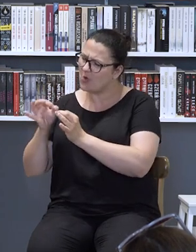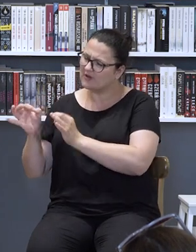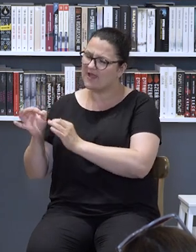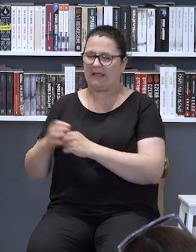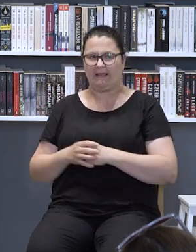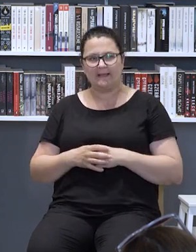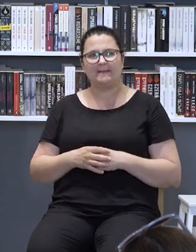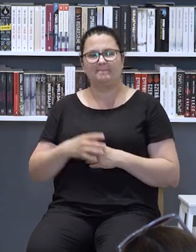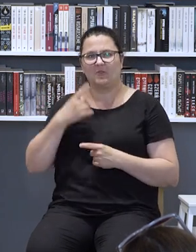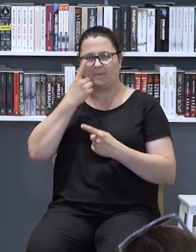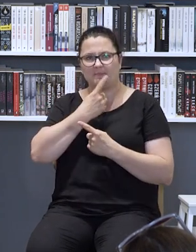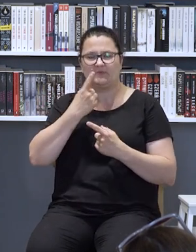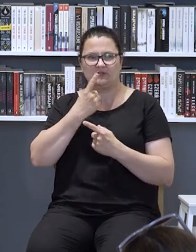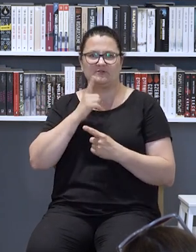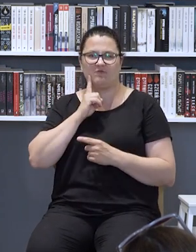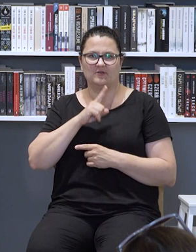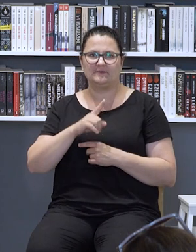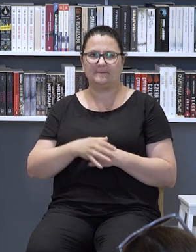fabularnie.